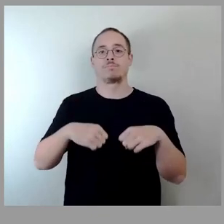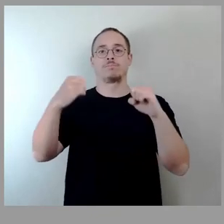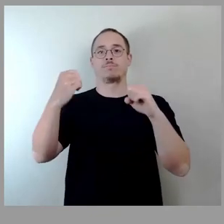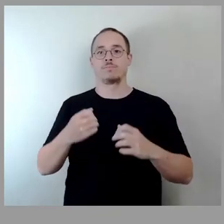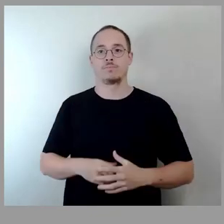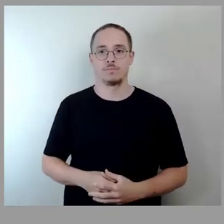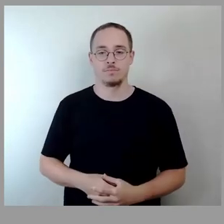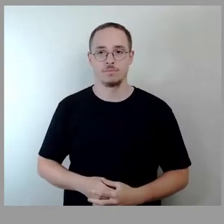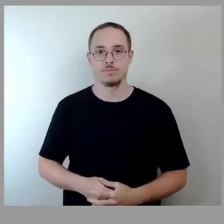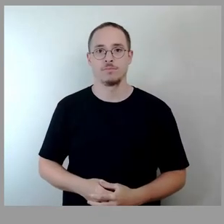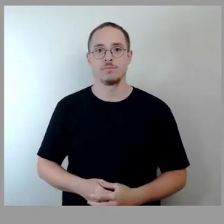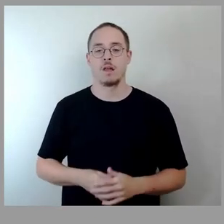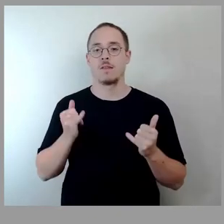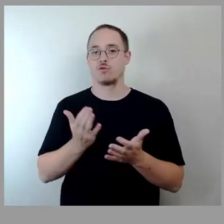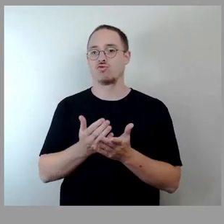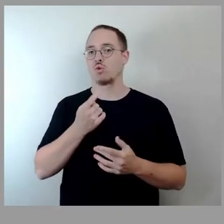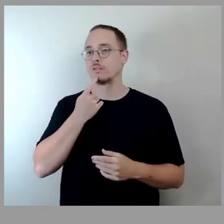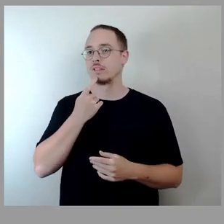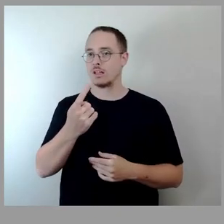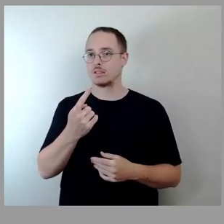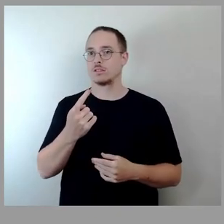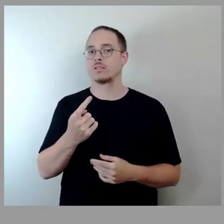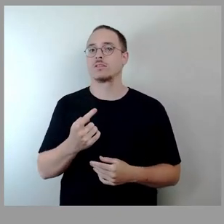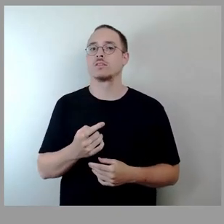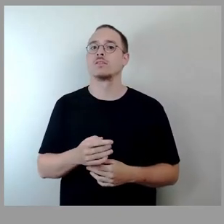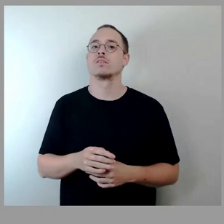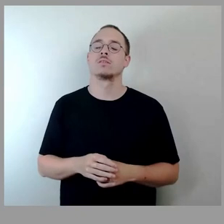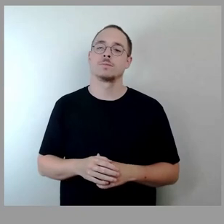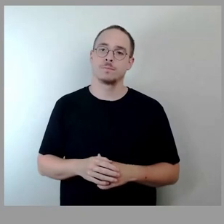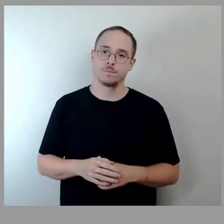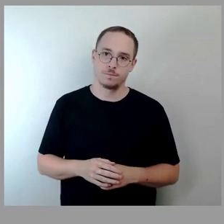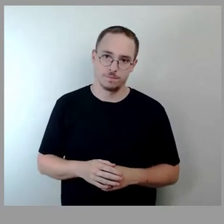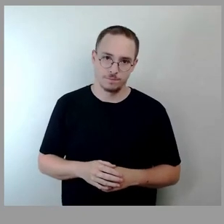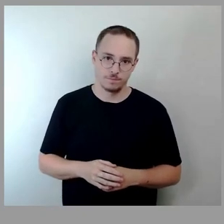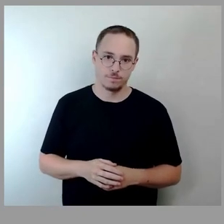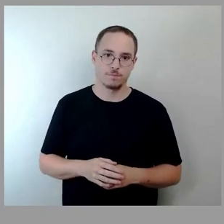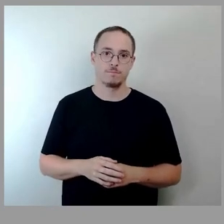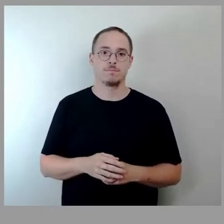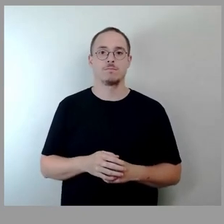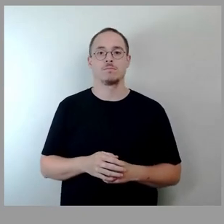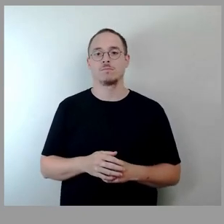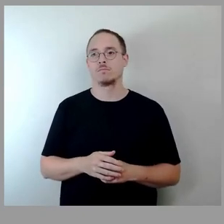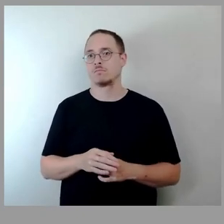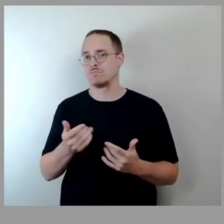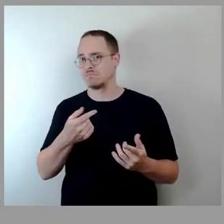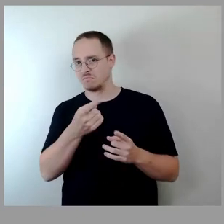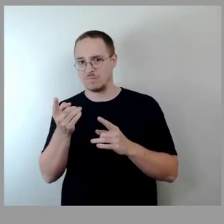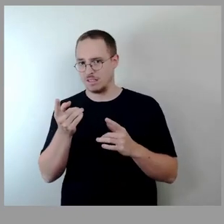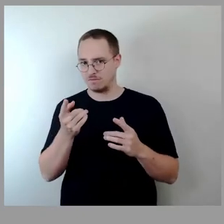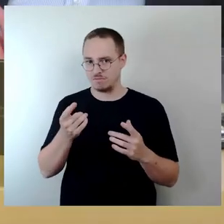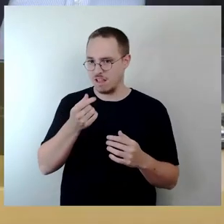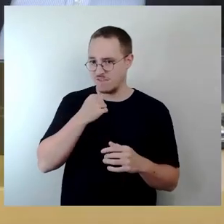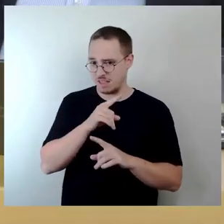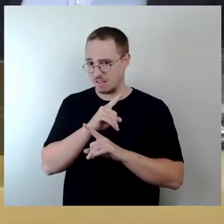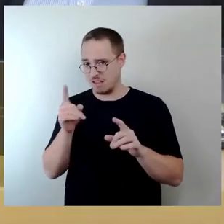Angekündigt wurde ich jetzt noch und falls es Widerspruch gibt, dann lasse ich laut Geschäftsordnung